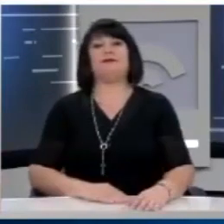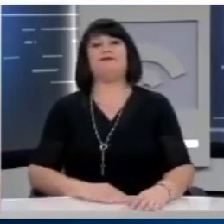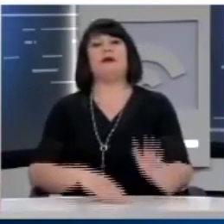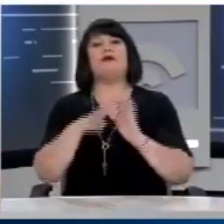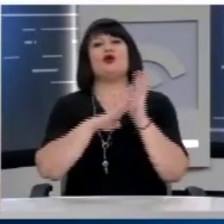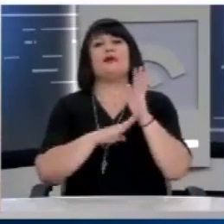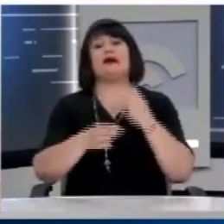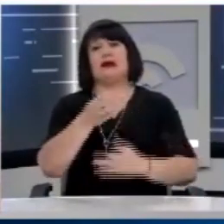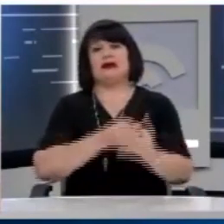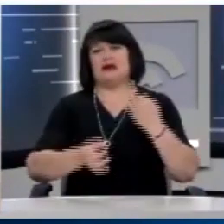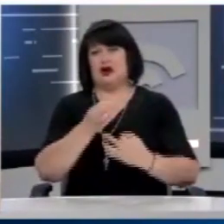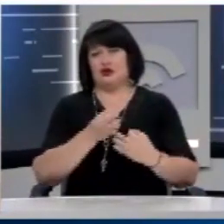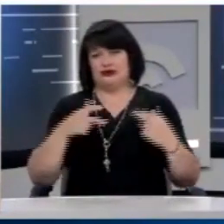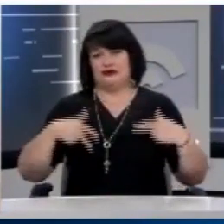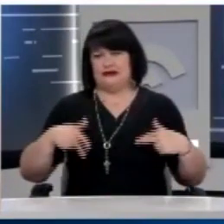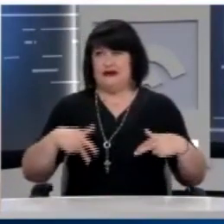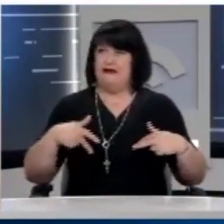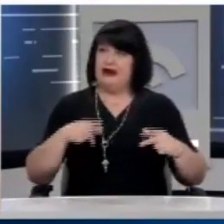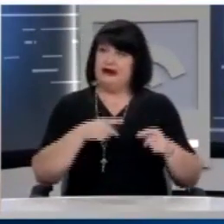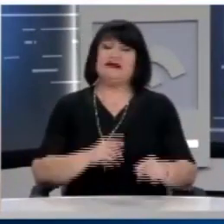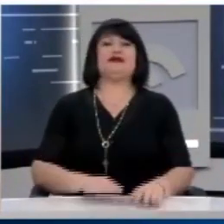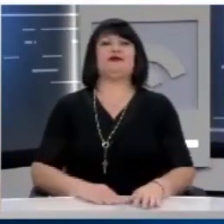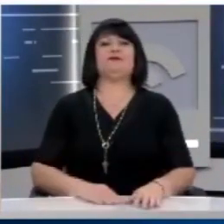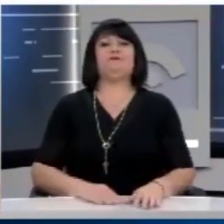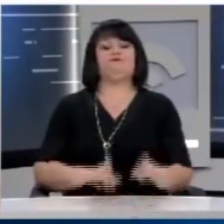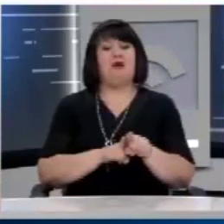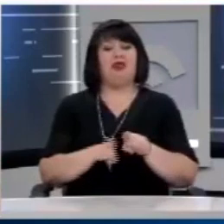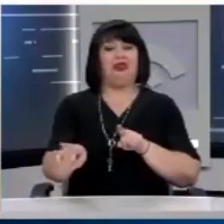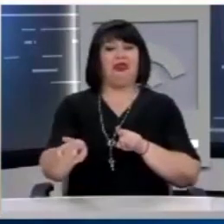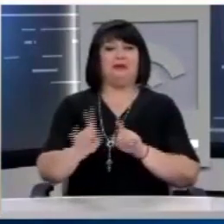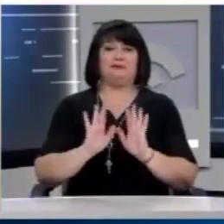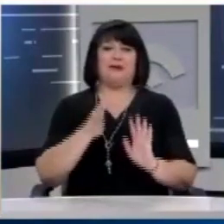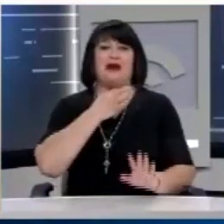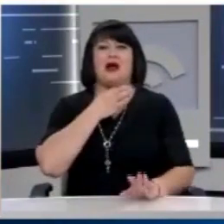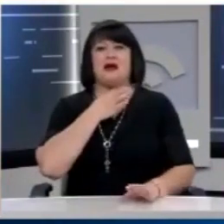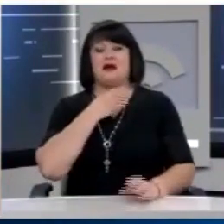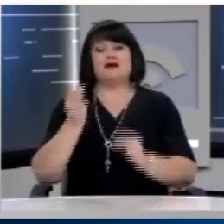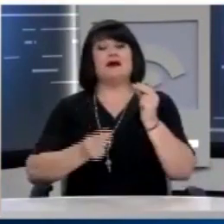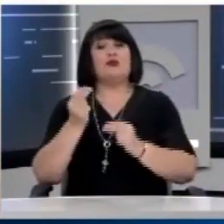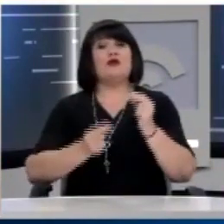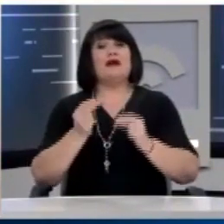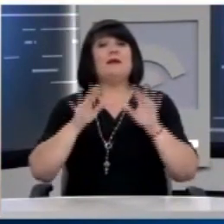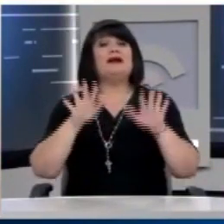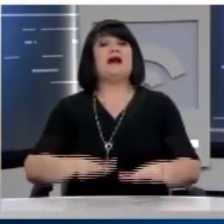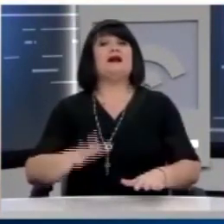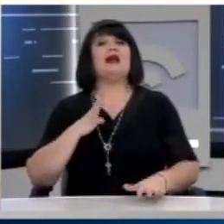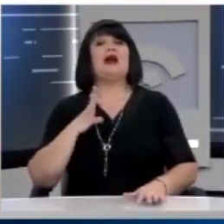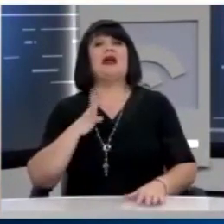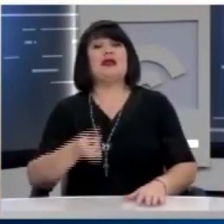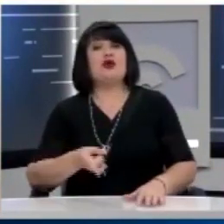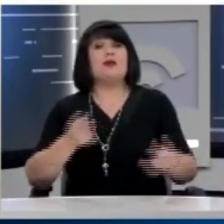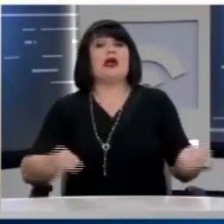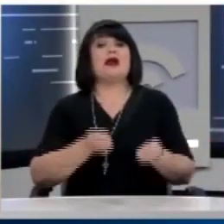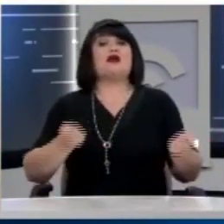οι προγραμματικές δηλώσεις της κυβέρνησης βρίσκονται μακριά από τις ανάγκες και τα προβλήματα των ανέργων,